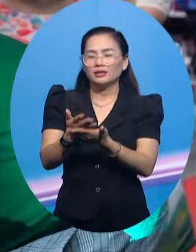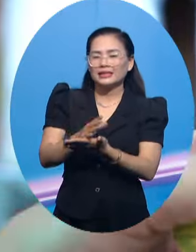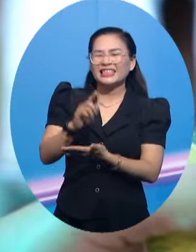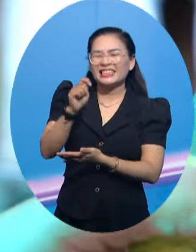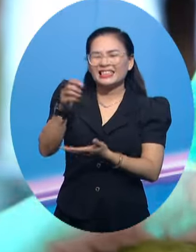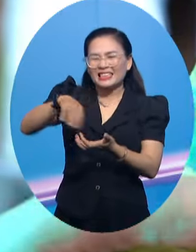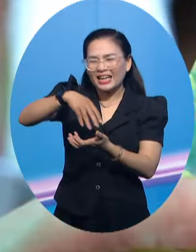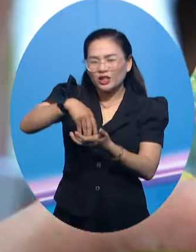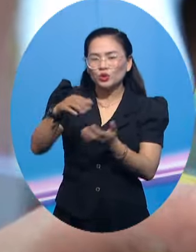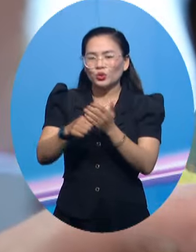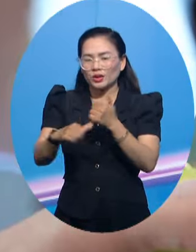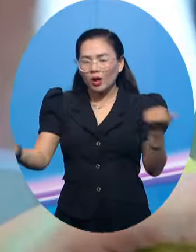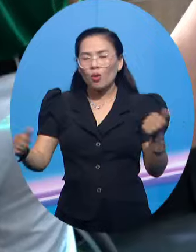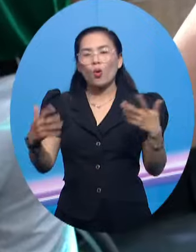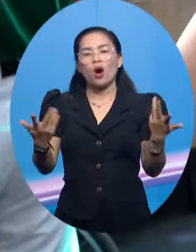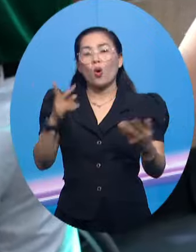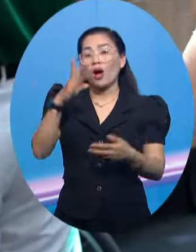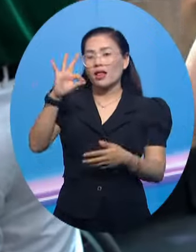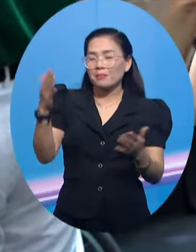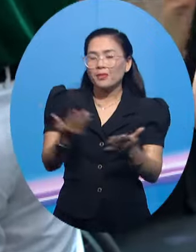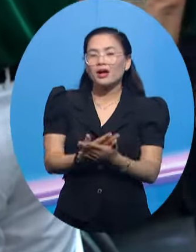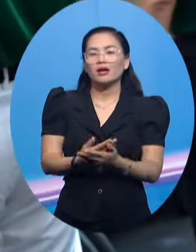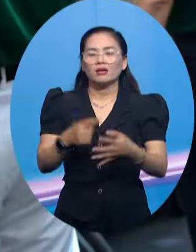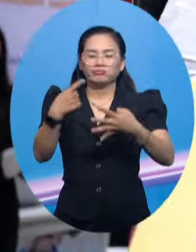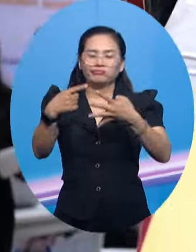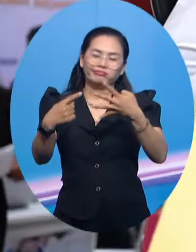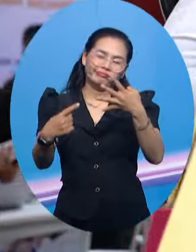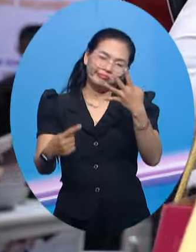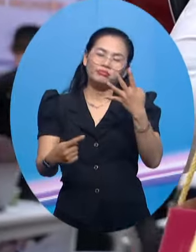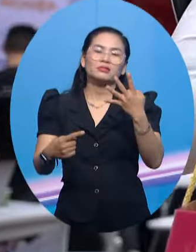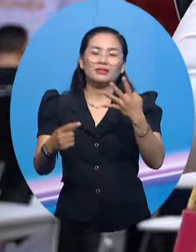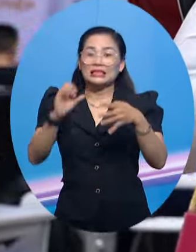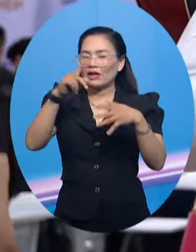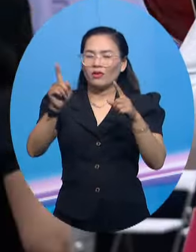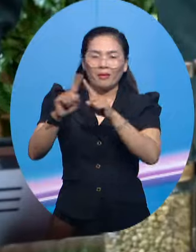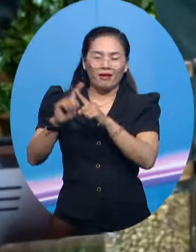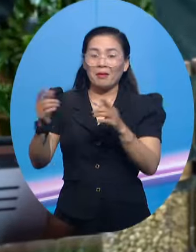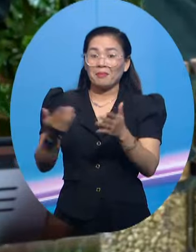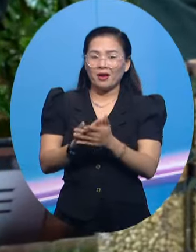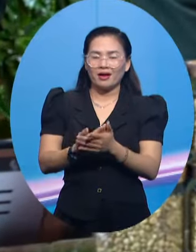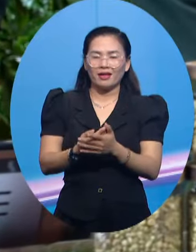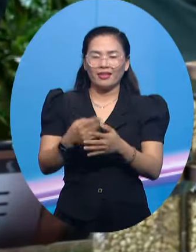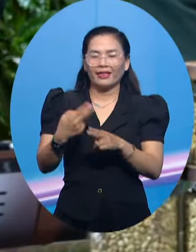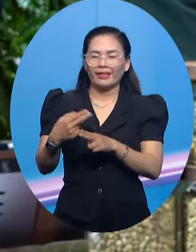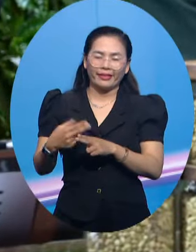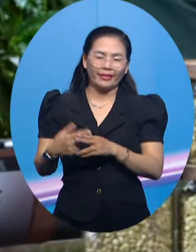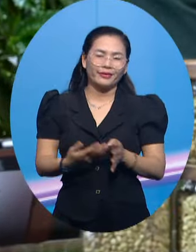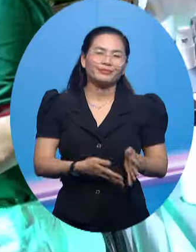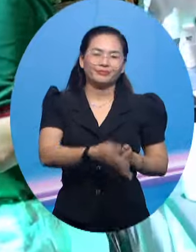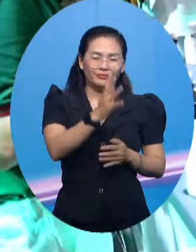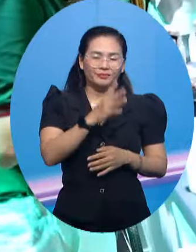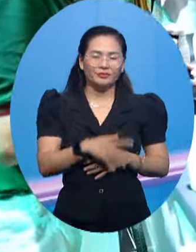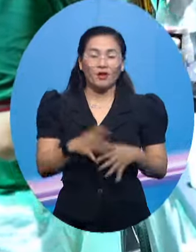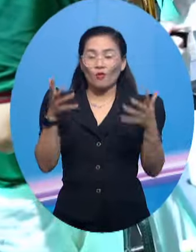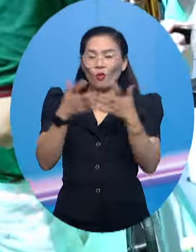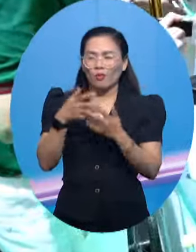thống và các dòng cà phê hòa tan mới, bao gồm Trial Brew, Coco Brew, Just Brew, Alpha Mix và Beta Mix, không chỉ phù